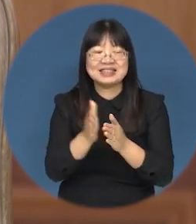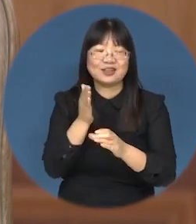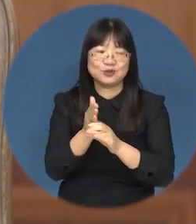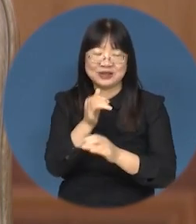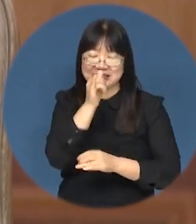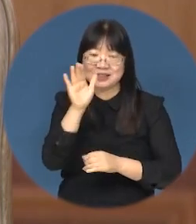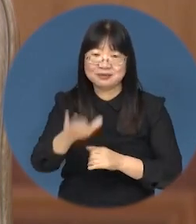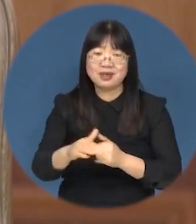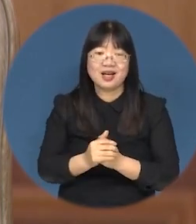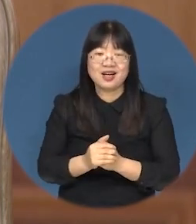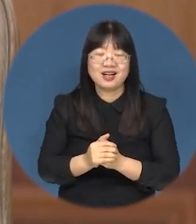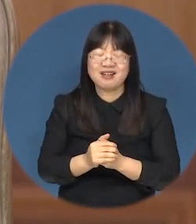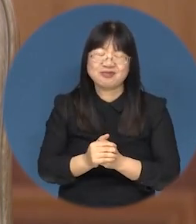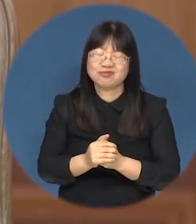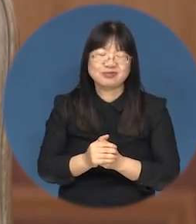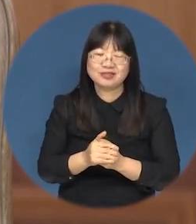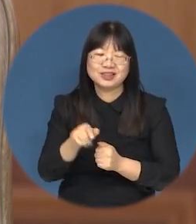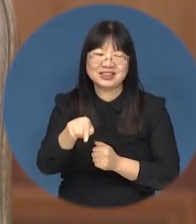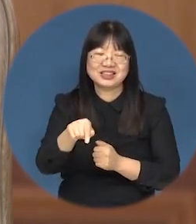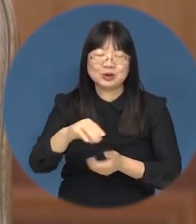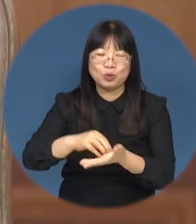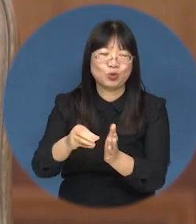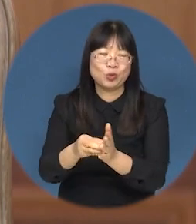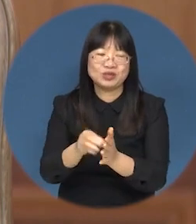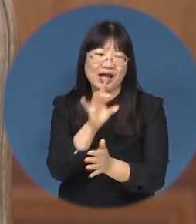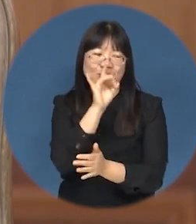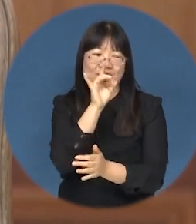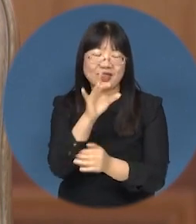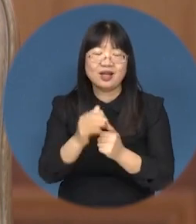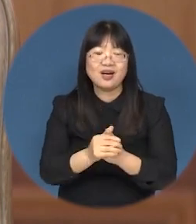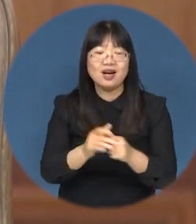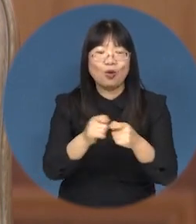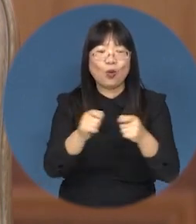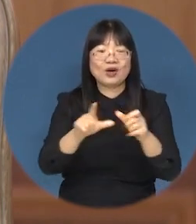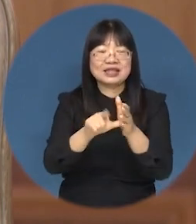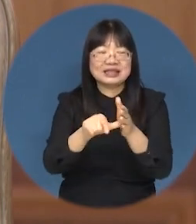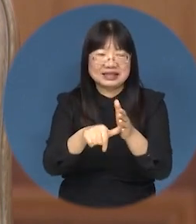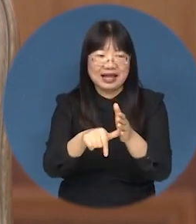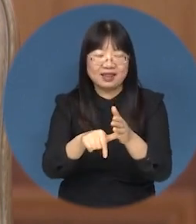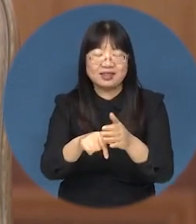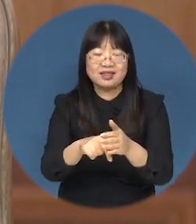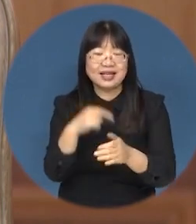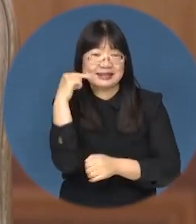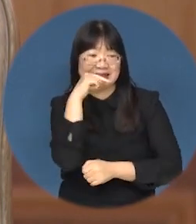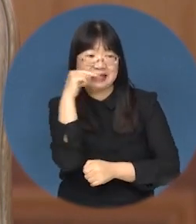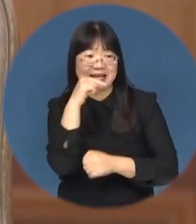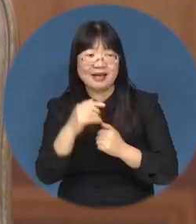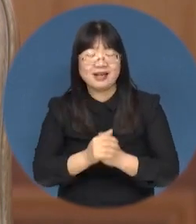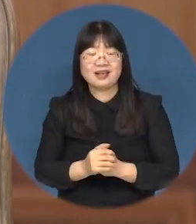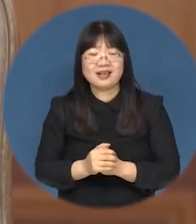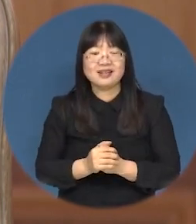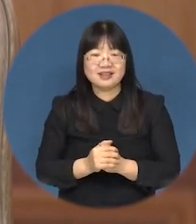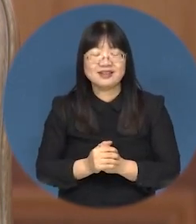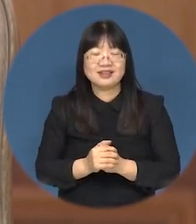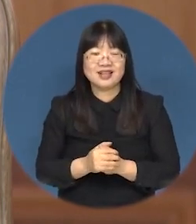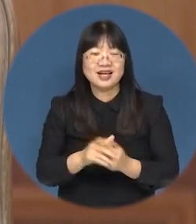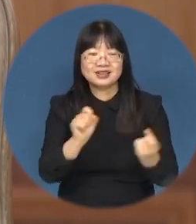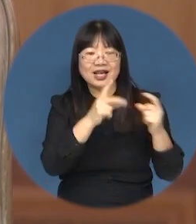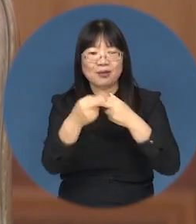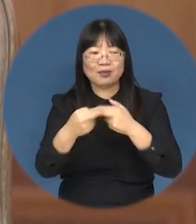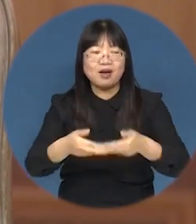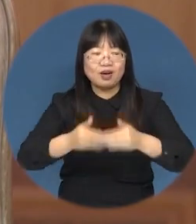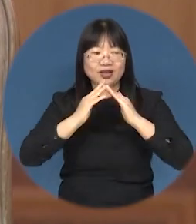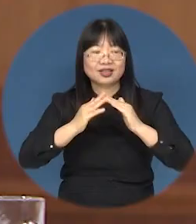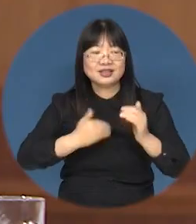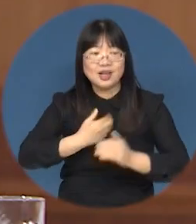예. 그게 그렇게 해서 될 문제는 아닐 것 같고요. 뭐, 이제, 오랜 시간, 체계적으로 어떤 그, 할 수 있는 이런 재활병원을